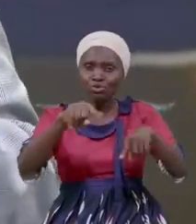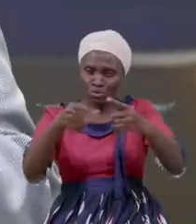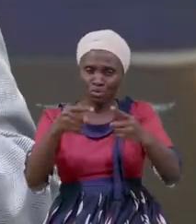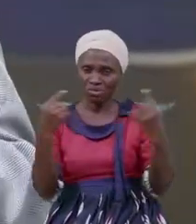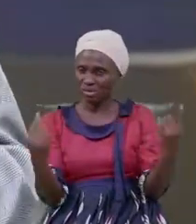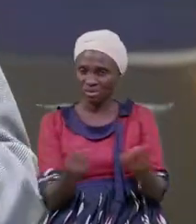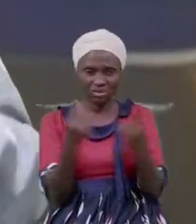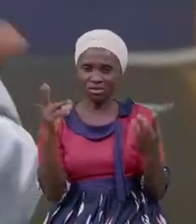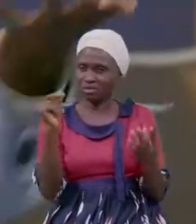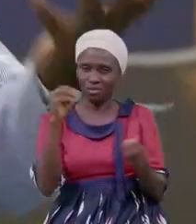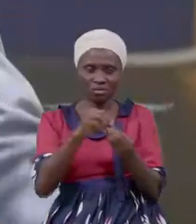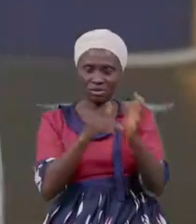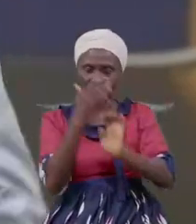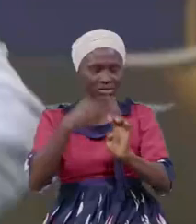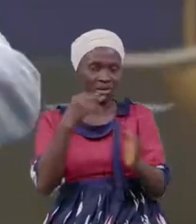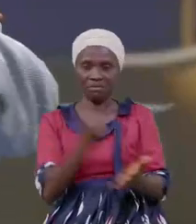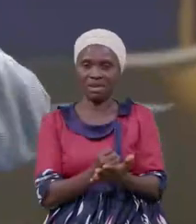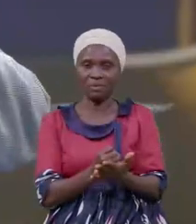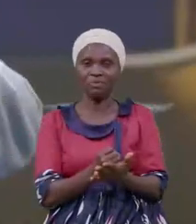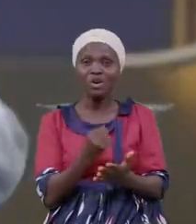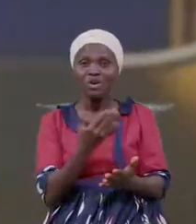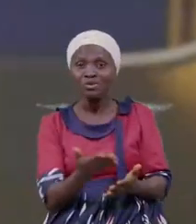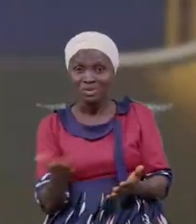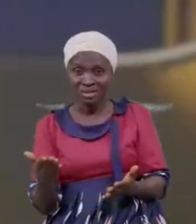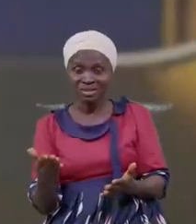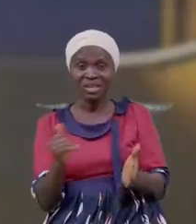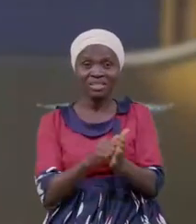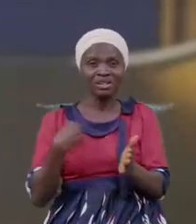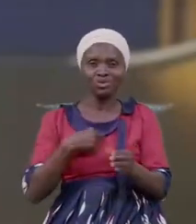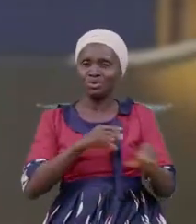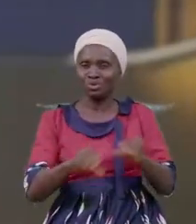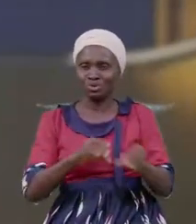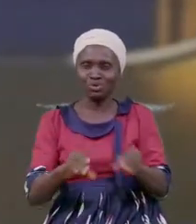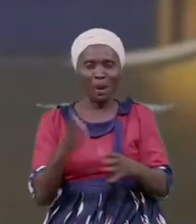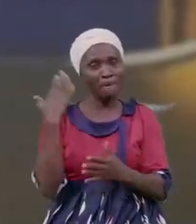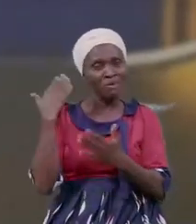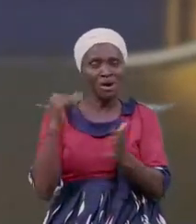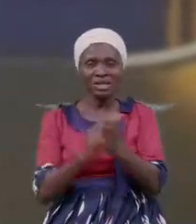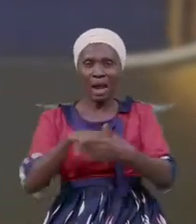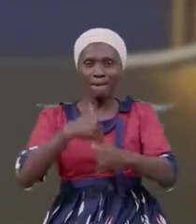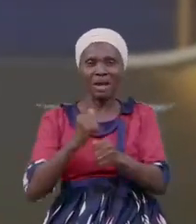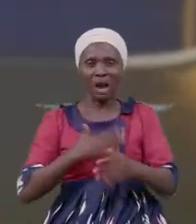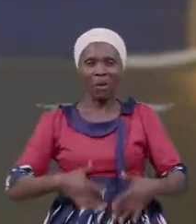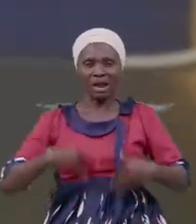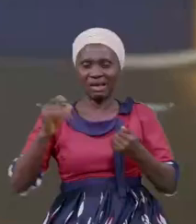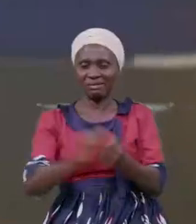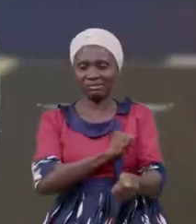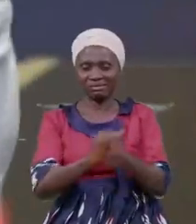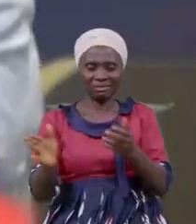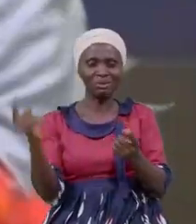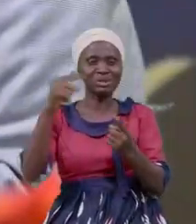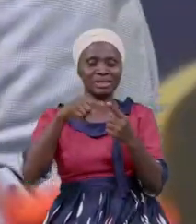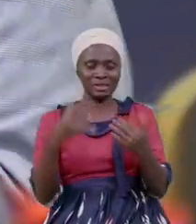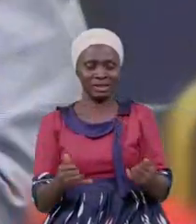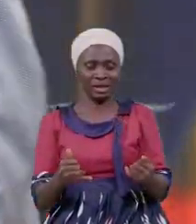insensées que tu faisais et qui ont rué nos vies à ce niveau-là va et ne pêche